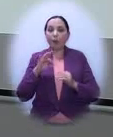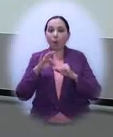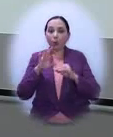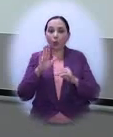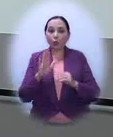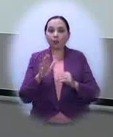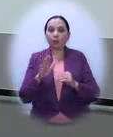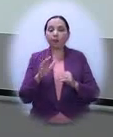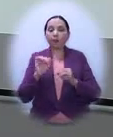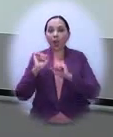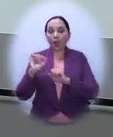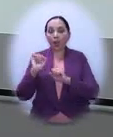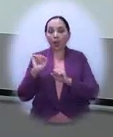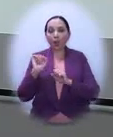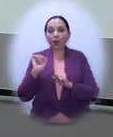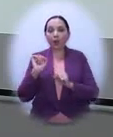bormoqda.